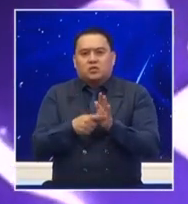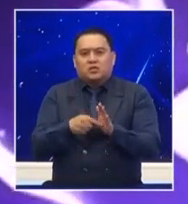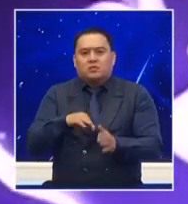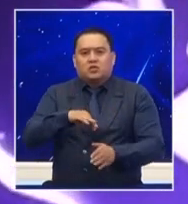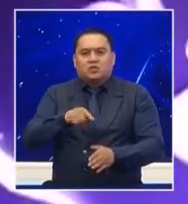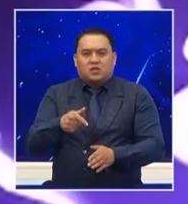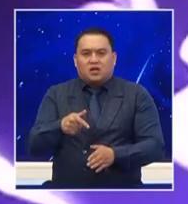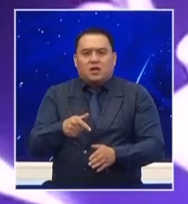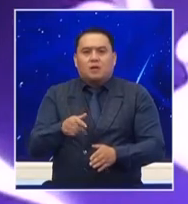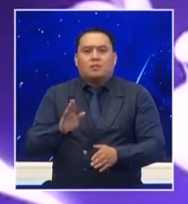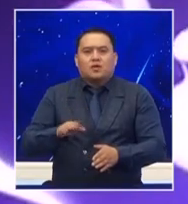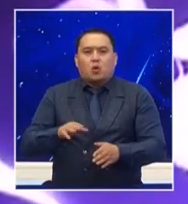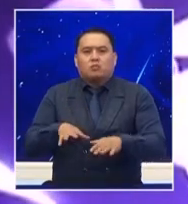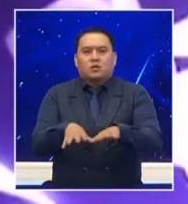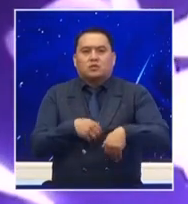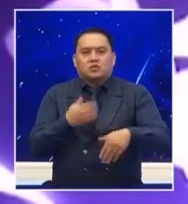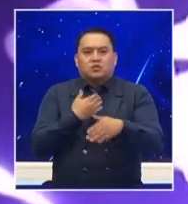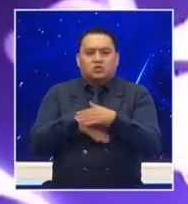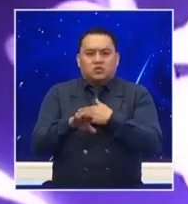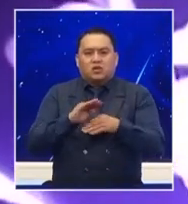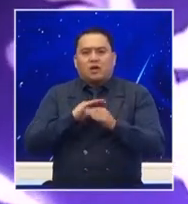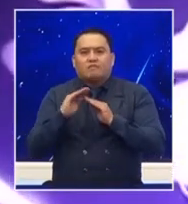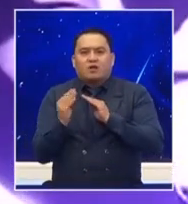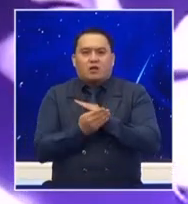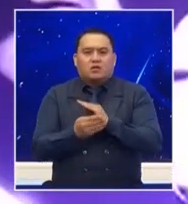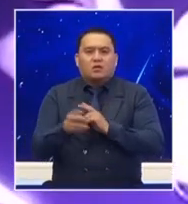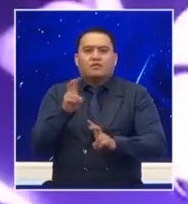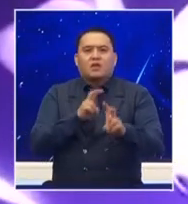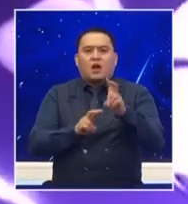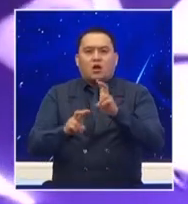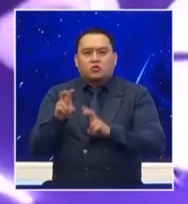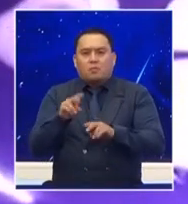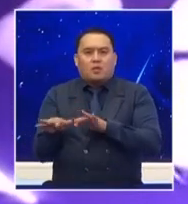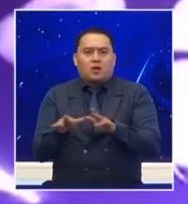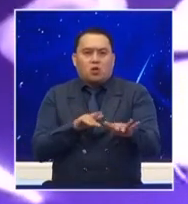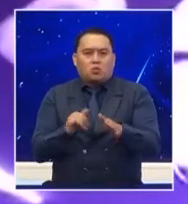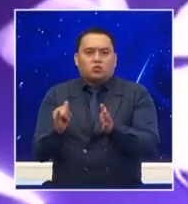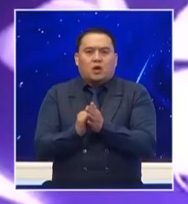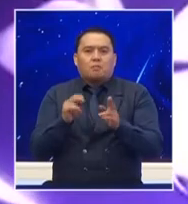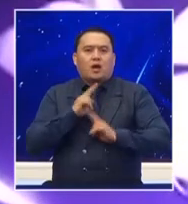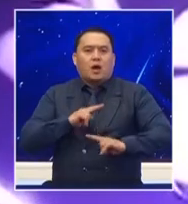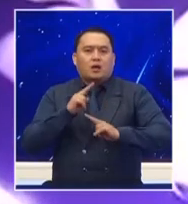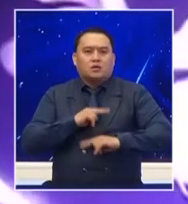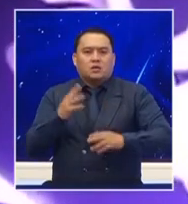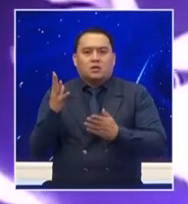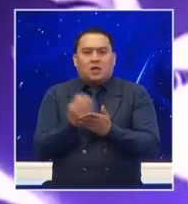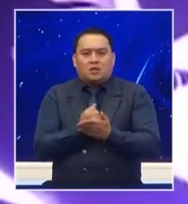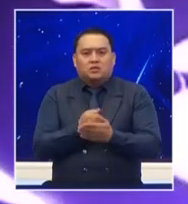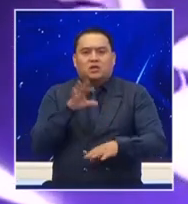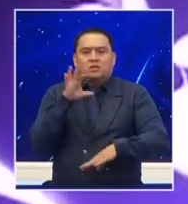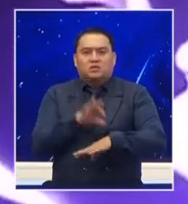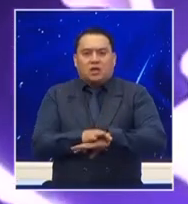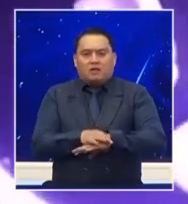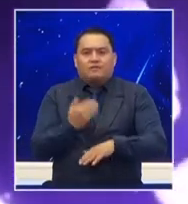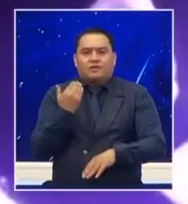773 тысячи тенге. Затем грабители скрылись. В результате разыскных мероприятий сотрудники полиции нашли и